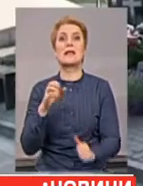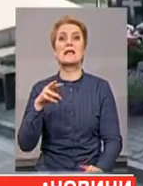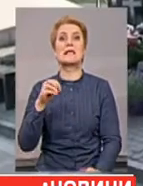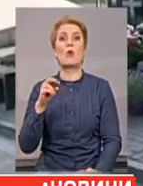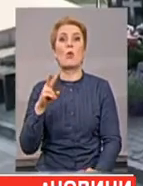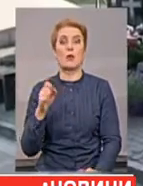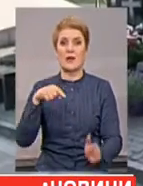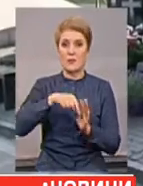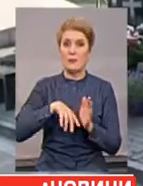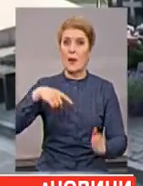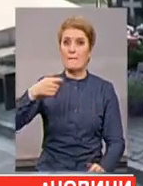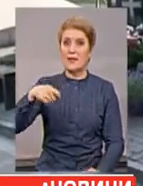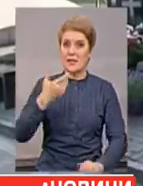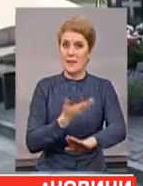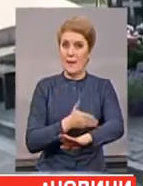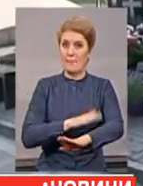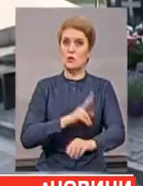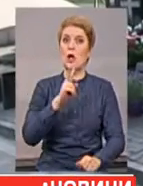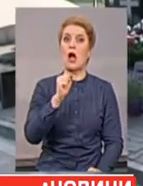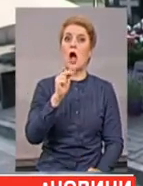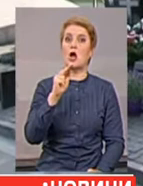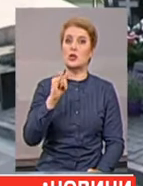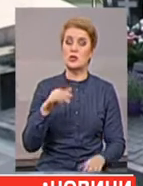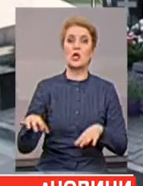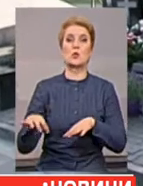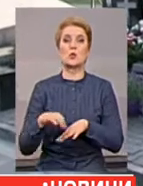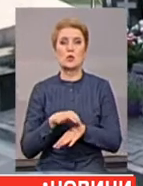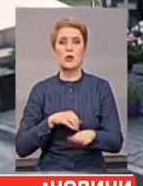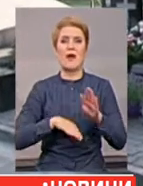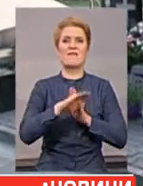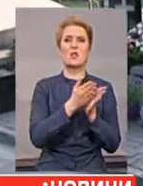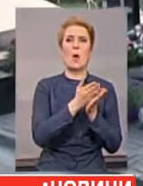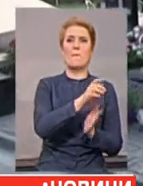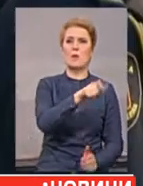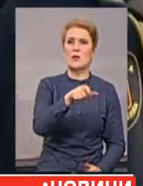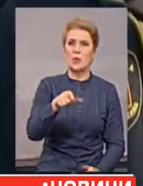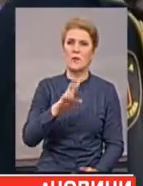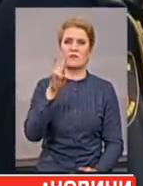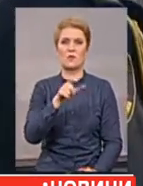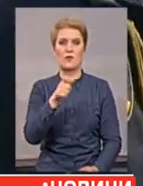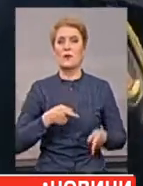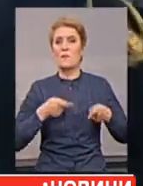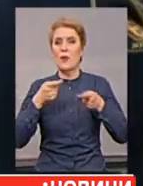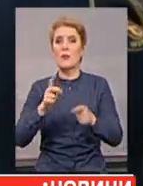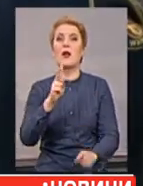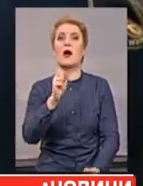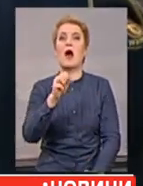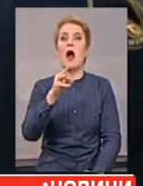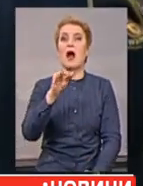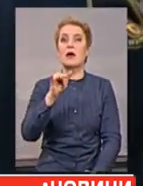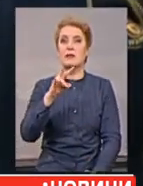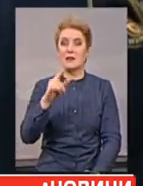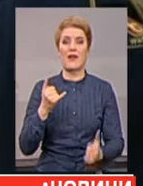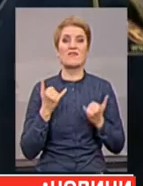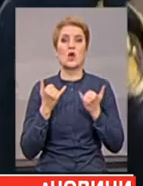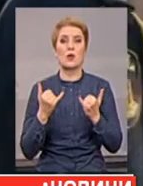був президент Польщі Лех Качинський з дружиною, польські високопосадовці та духовенство. Вони прямували до Катині, щоб вшанувати пам'ять жертв